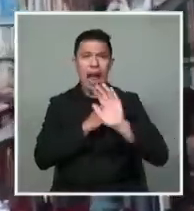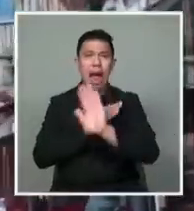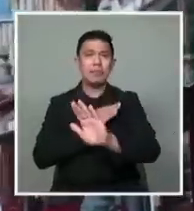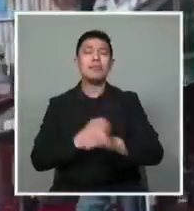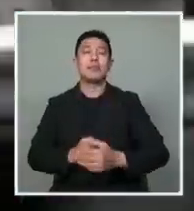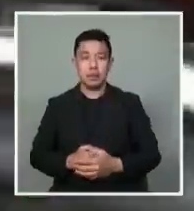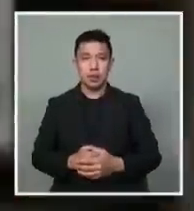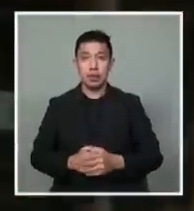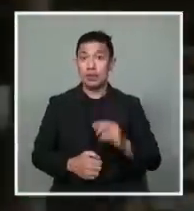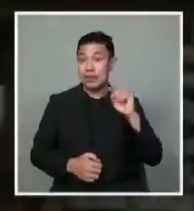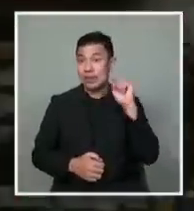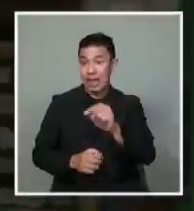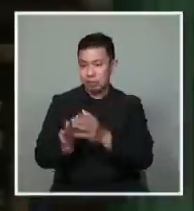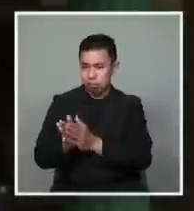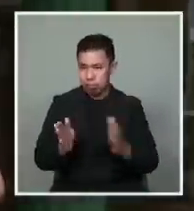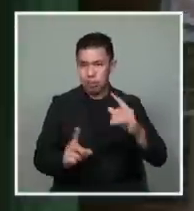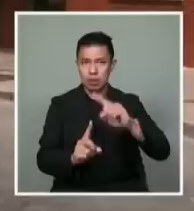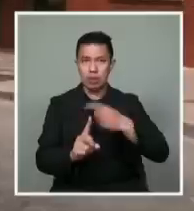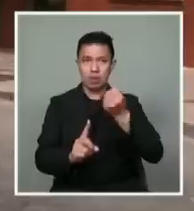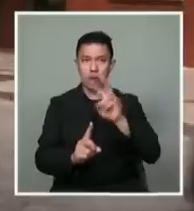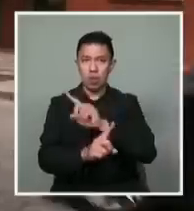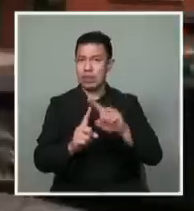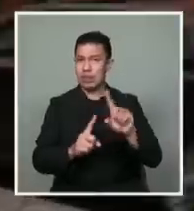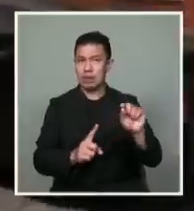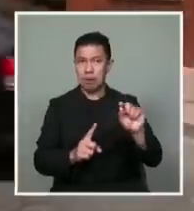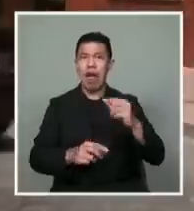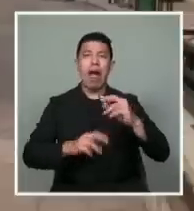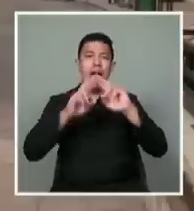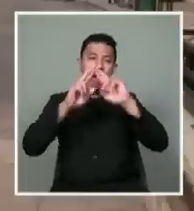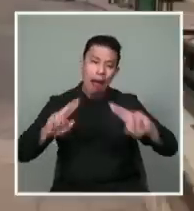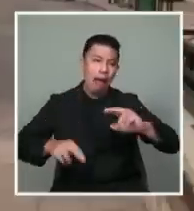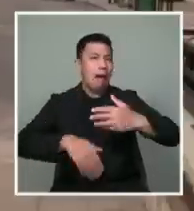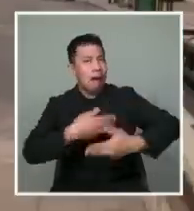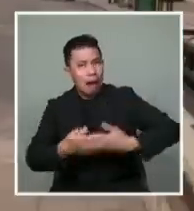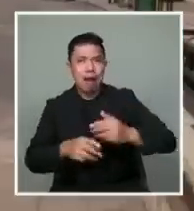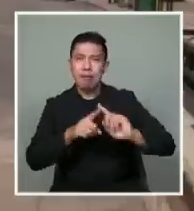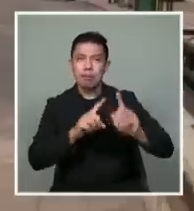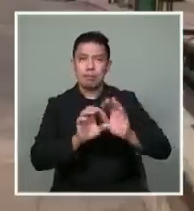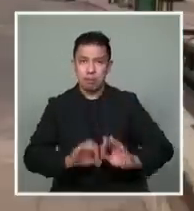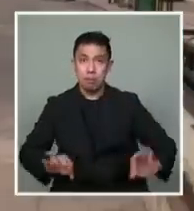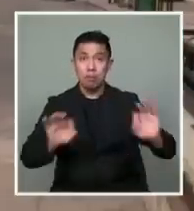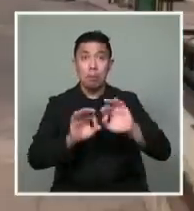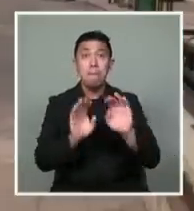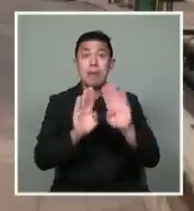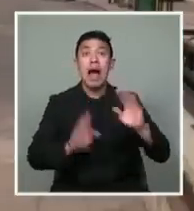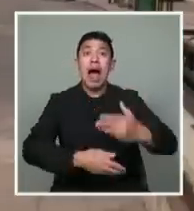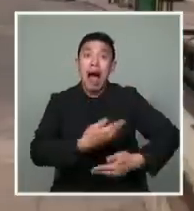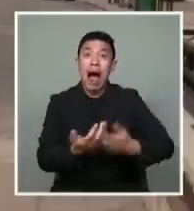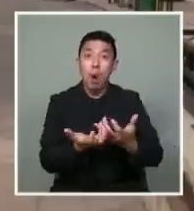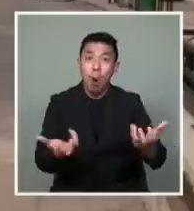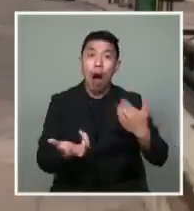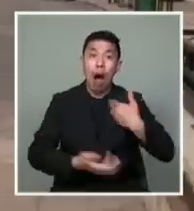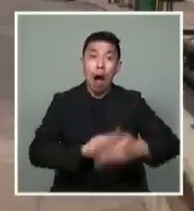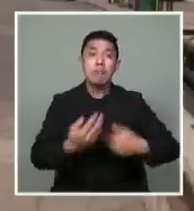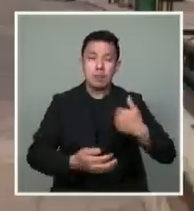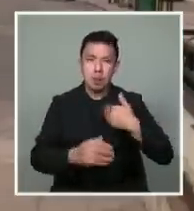คะคำสั่งนี้จะมีผลไปถึงวันที่20ธันวาคมแล้วก็ธุรกิจร้านค้าปลีกต่างๆที่เป็นธุรกิจจำเป็นเนี่ยถ้าต้องเปิดขายของเปิดอะไรเข้าไปเนี่